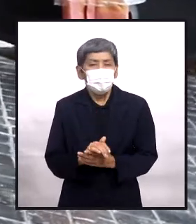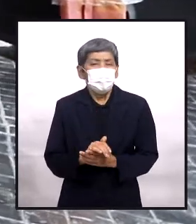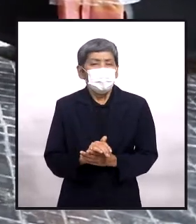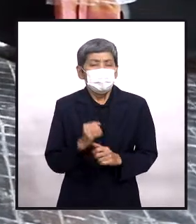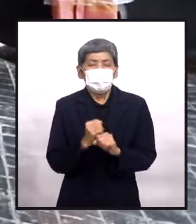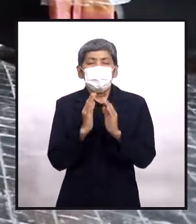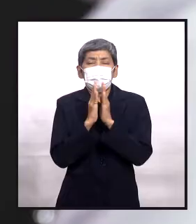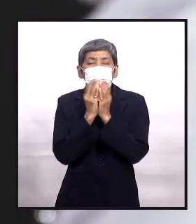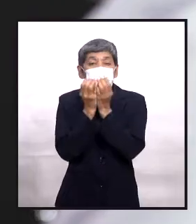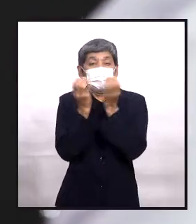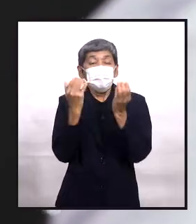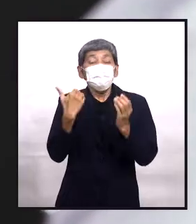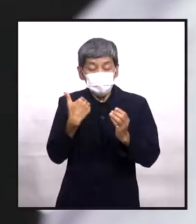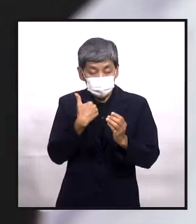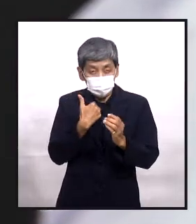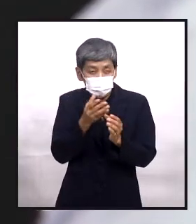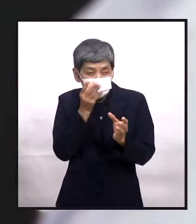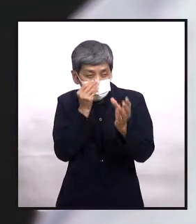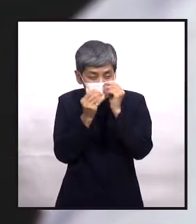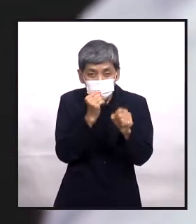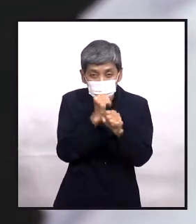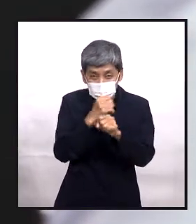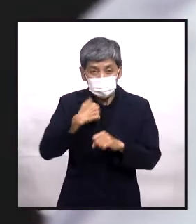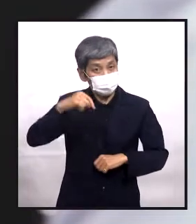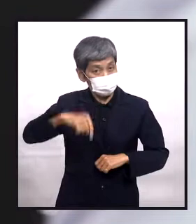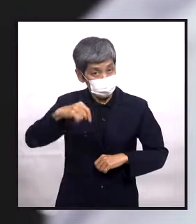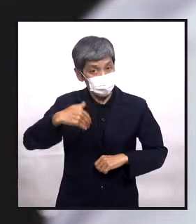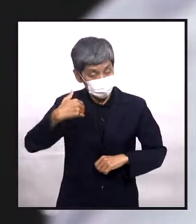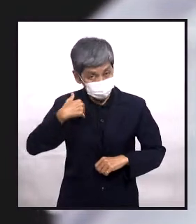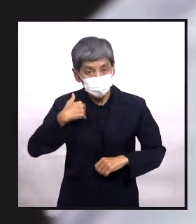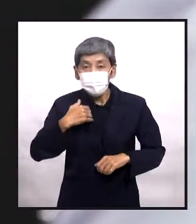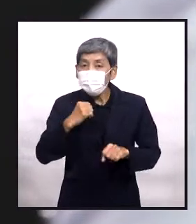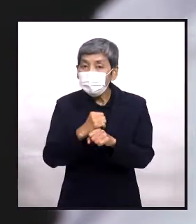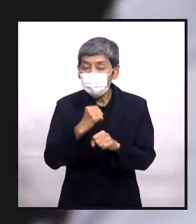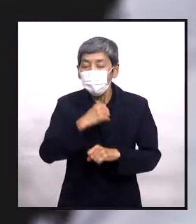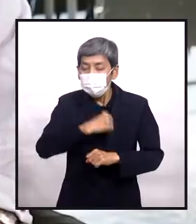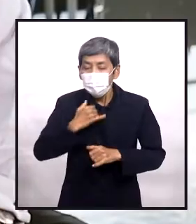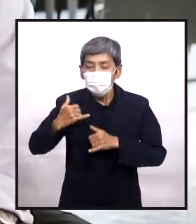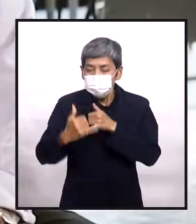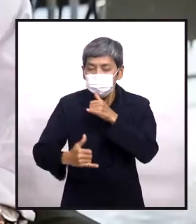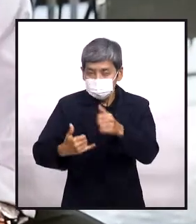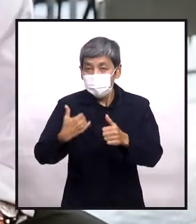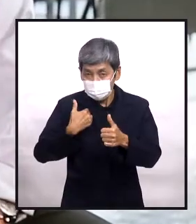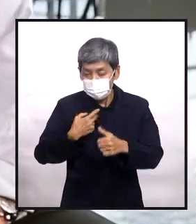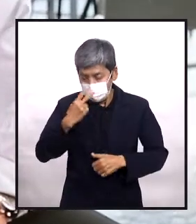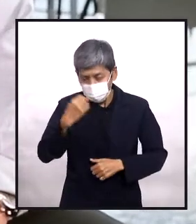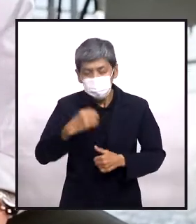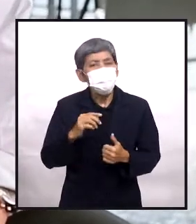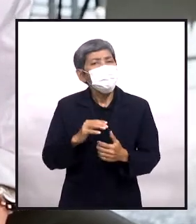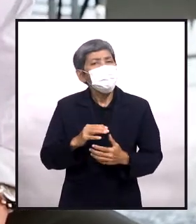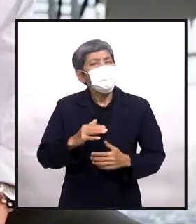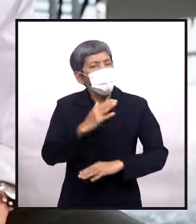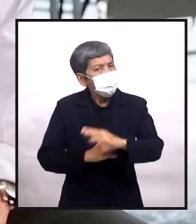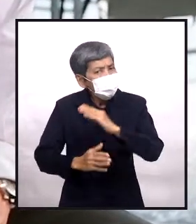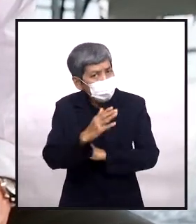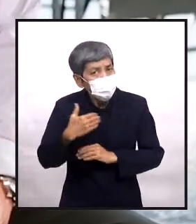การธรรมะในการที่จะเข้าถึงคนทุกกลุ่มอย ่ างที่เนี่ยที่จะเห็นเลยก็คือจะมีผู้สูงอายุมาเป็นประจำและในส่ว